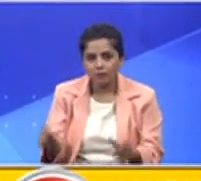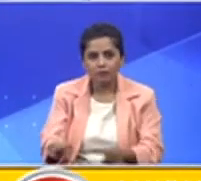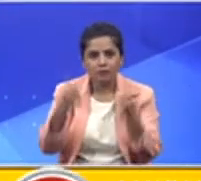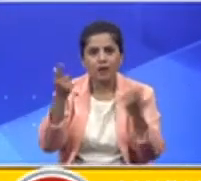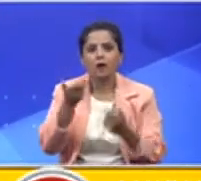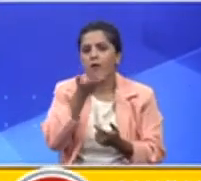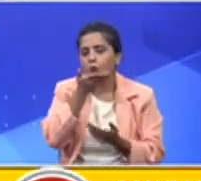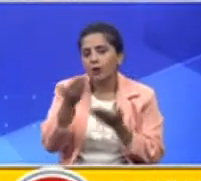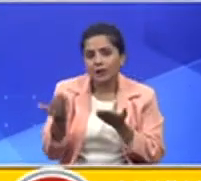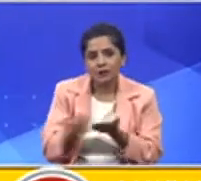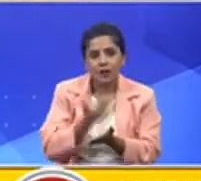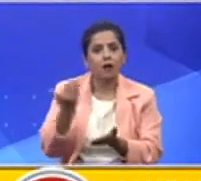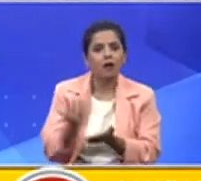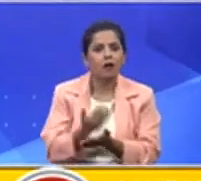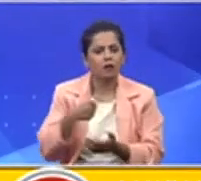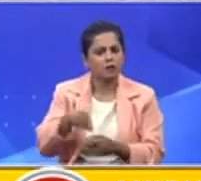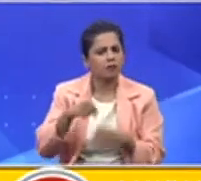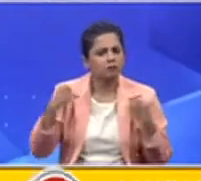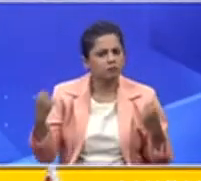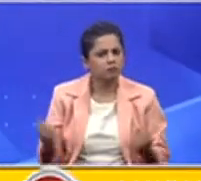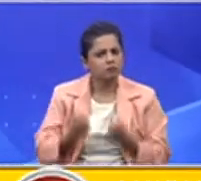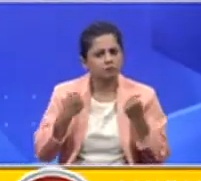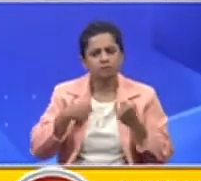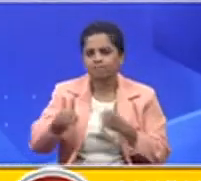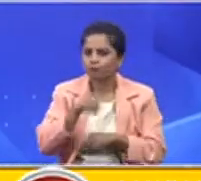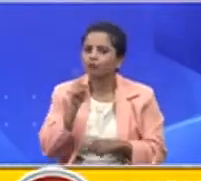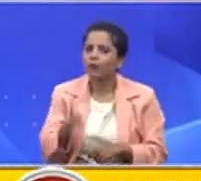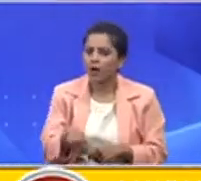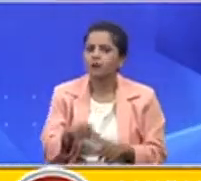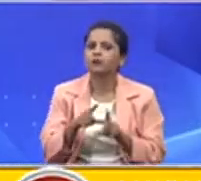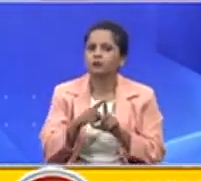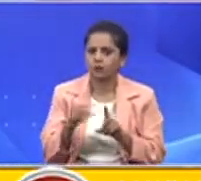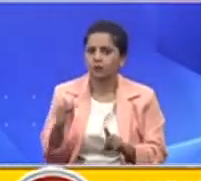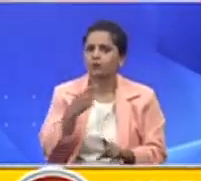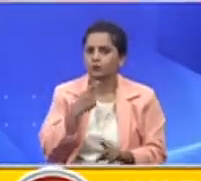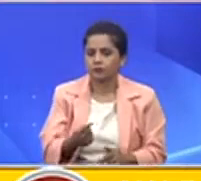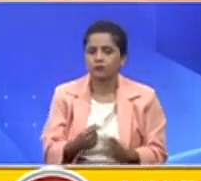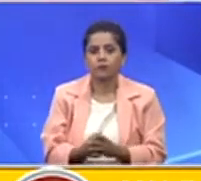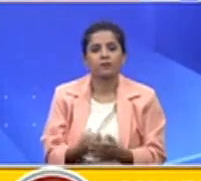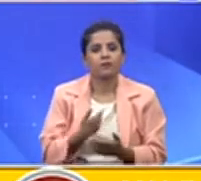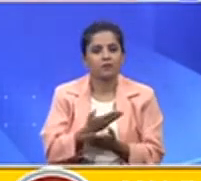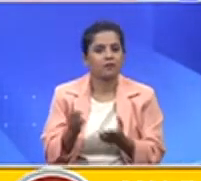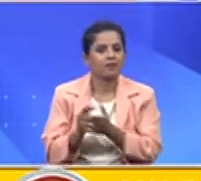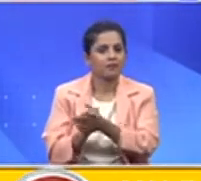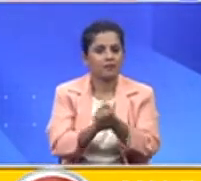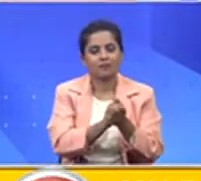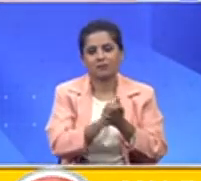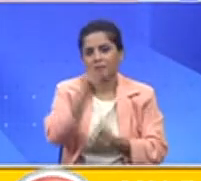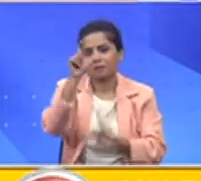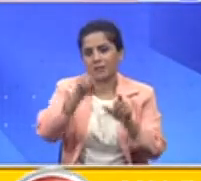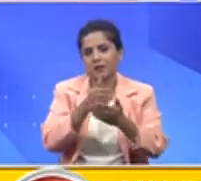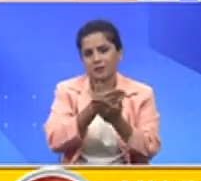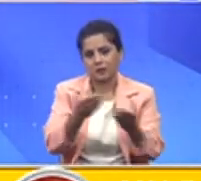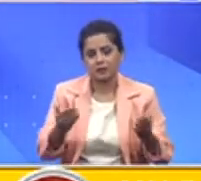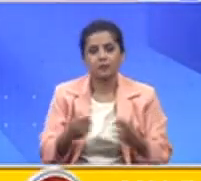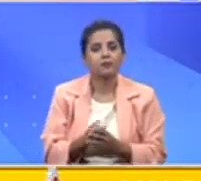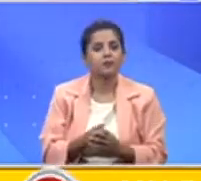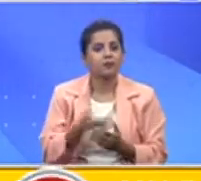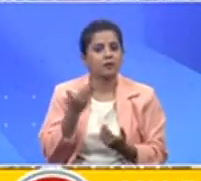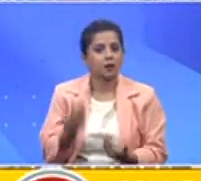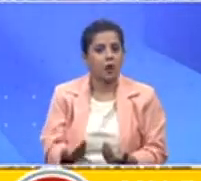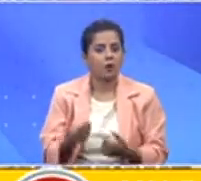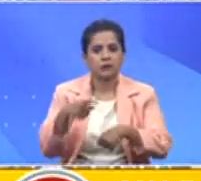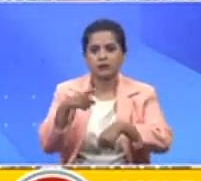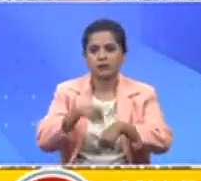बचाने के इन प्रयासों का हिस्सा बने मेरे प्यारे देशभाच्यों इस समय